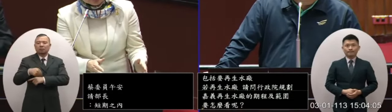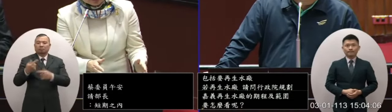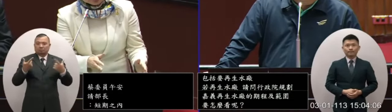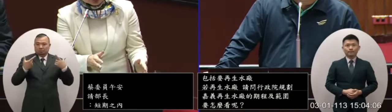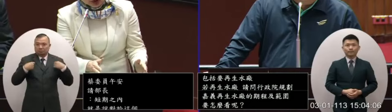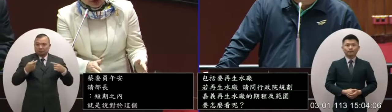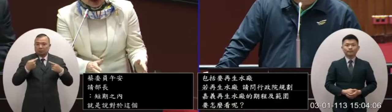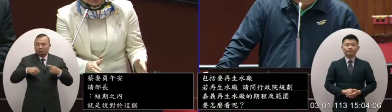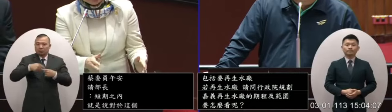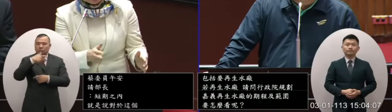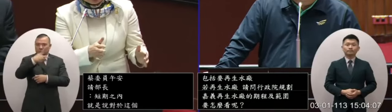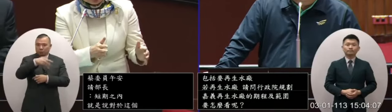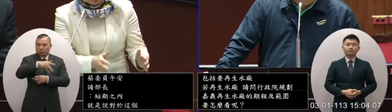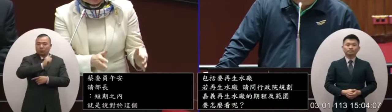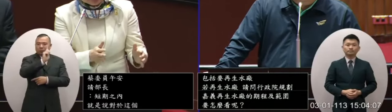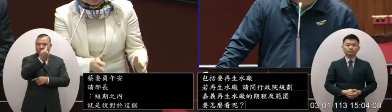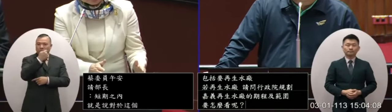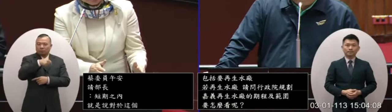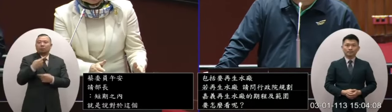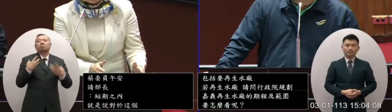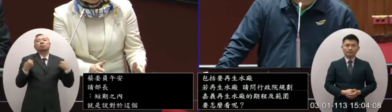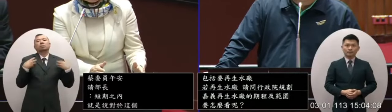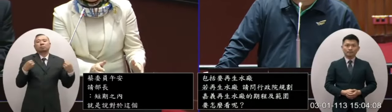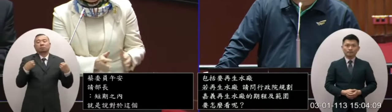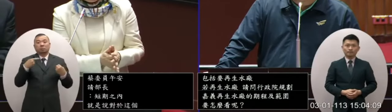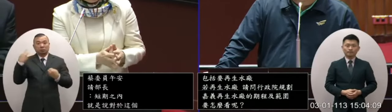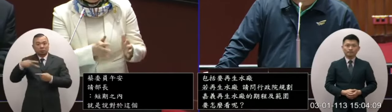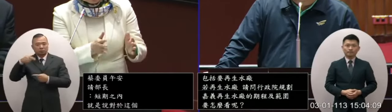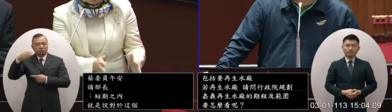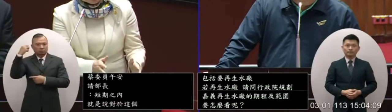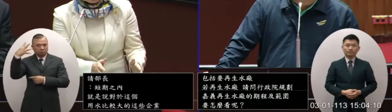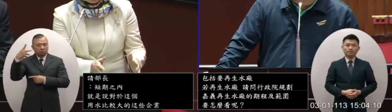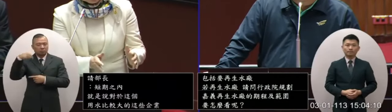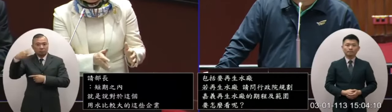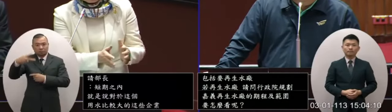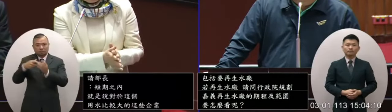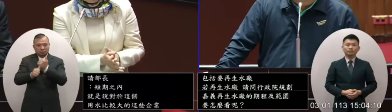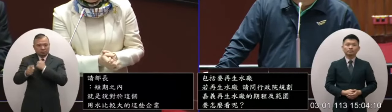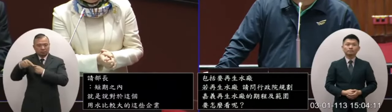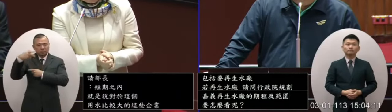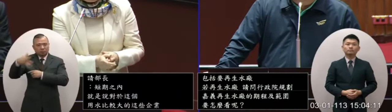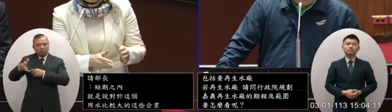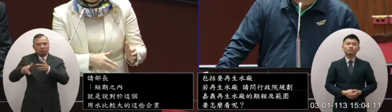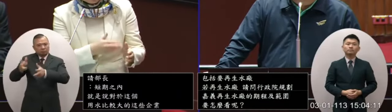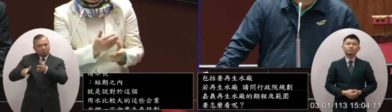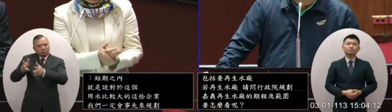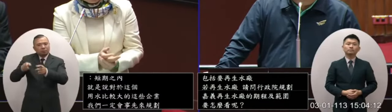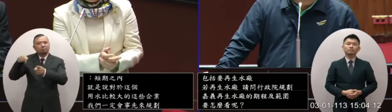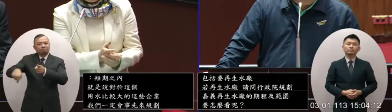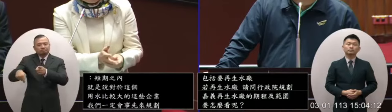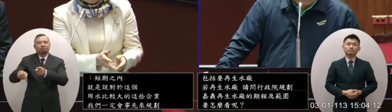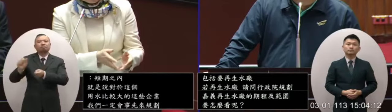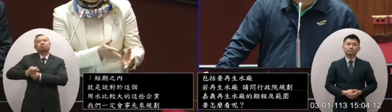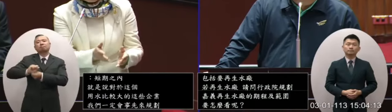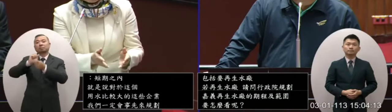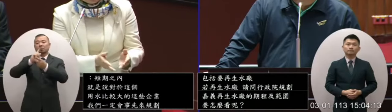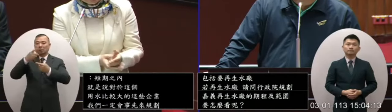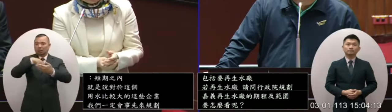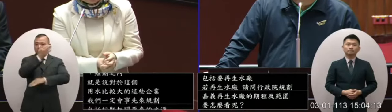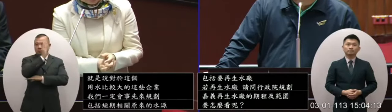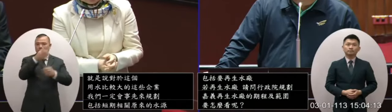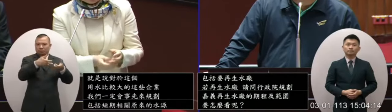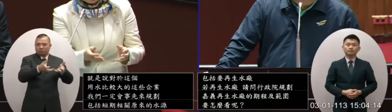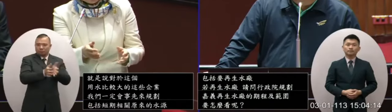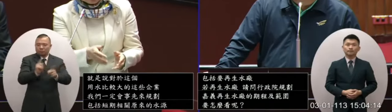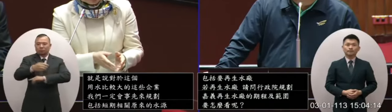来的水源，那后来再增加这个再生水厂。那再生水这个部分呢，内政部一定会跟地方政府